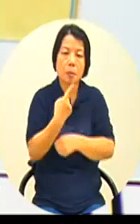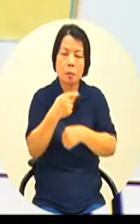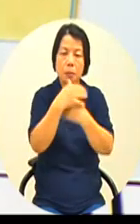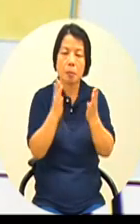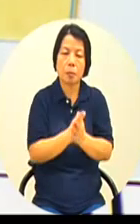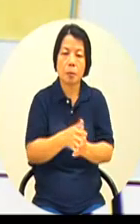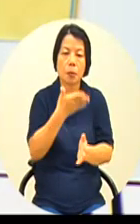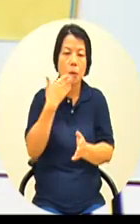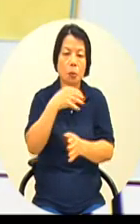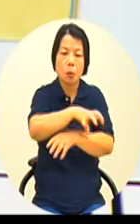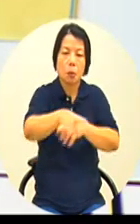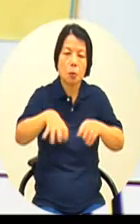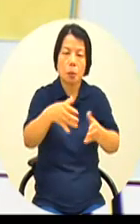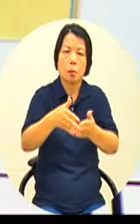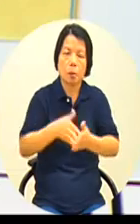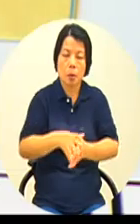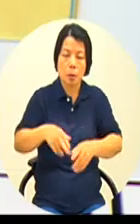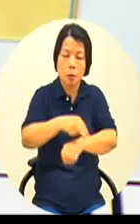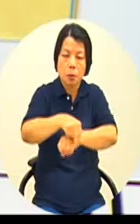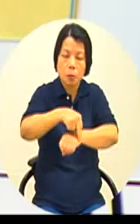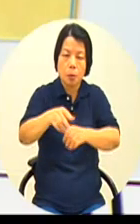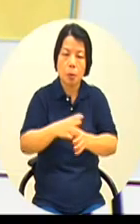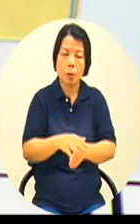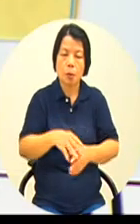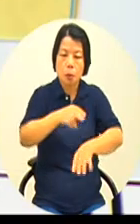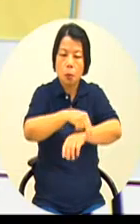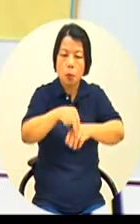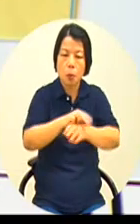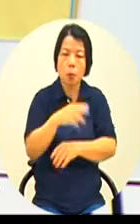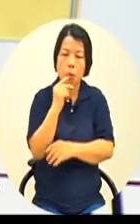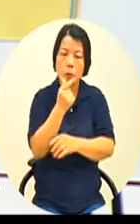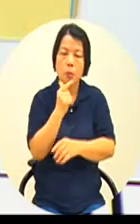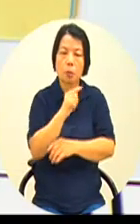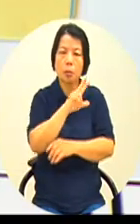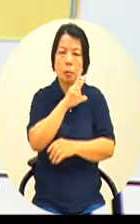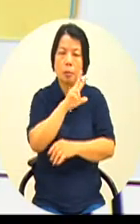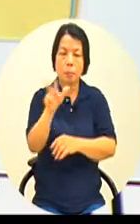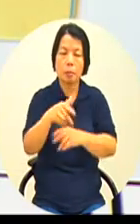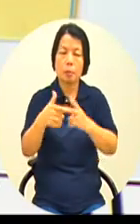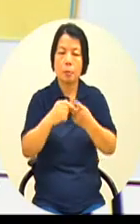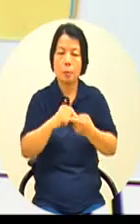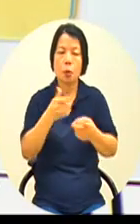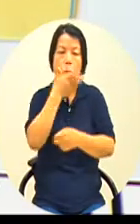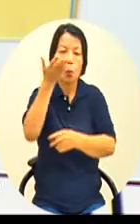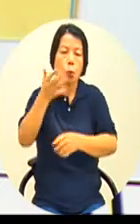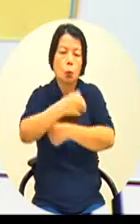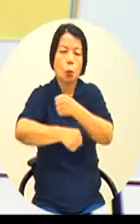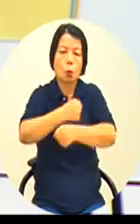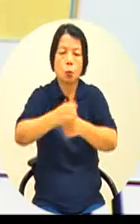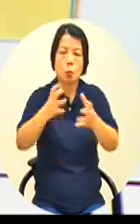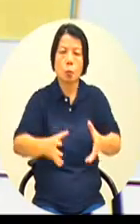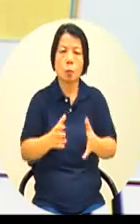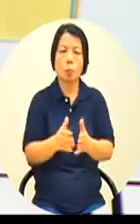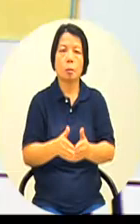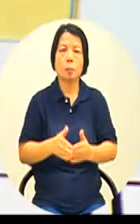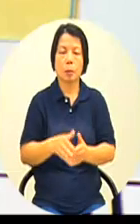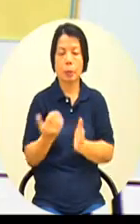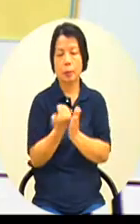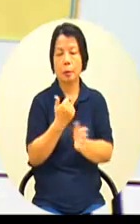展创意行销，规划特色旅游活动。您这本的重点，就拄我头我